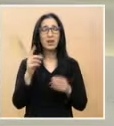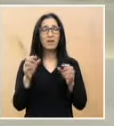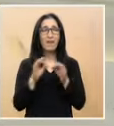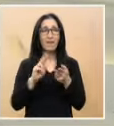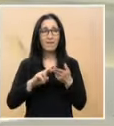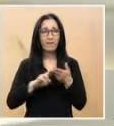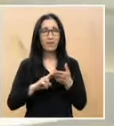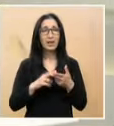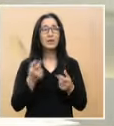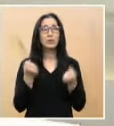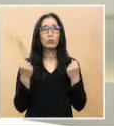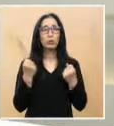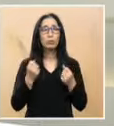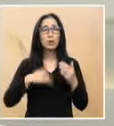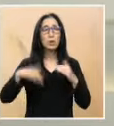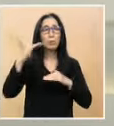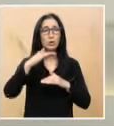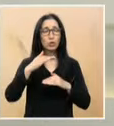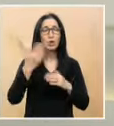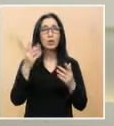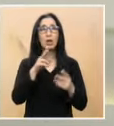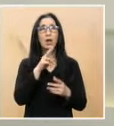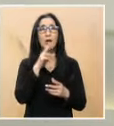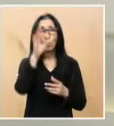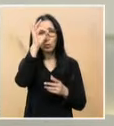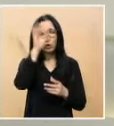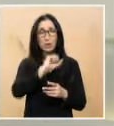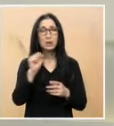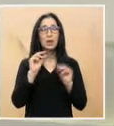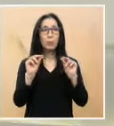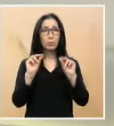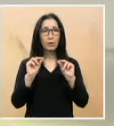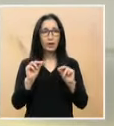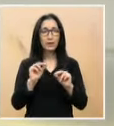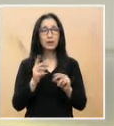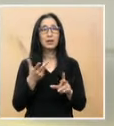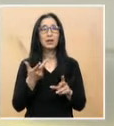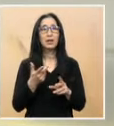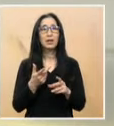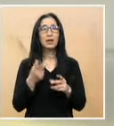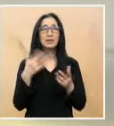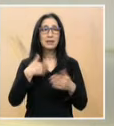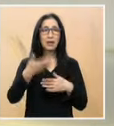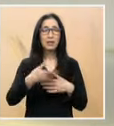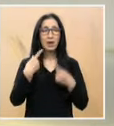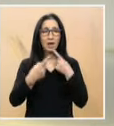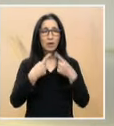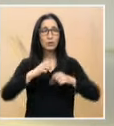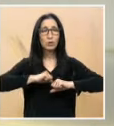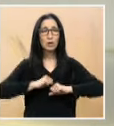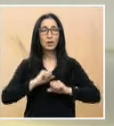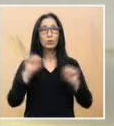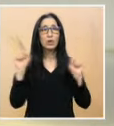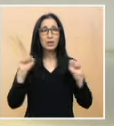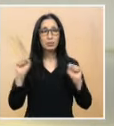във време на пандемия, за трудностите и постиженията на учениците и преподавателите и за дуалната форма на обучение. Следва разговор